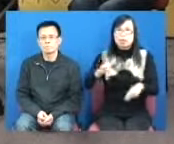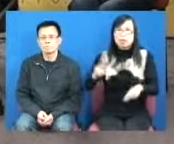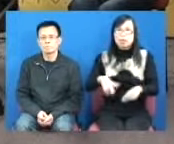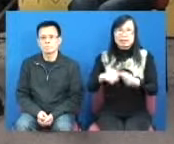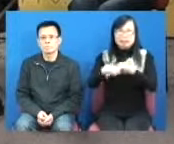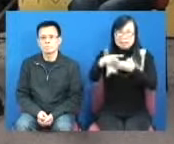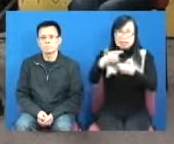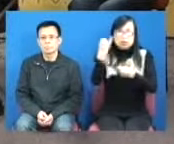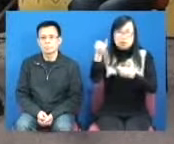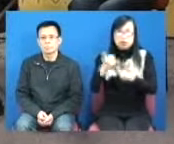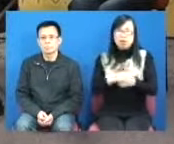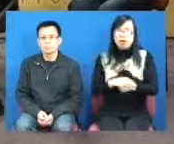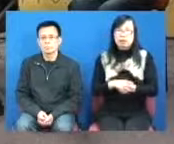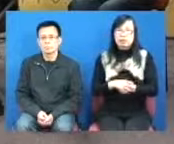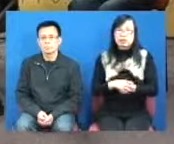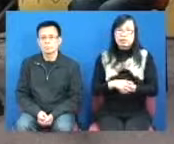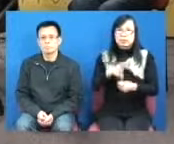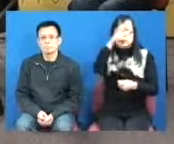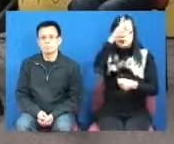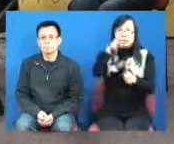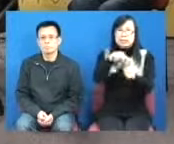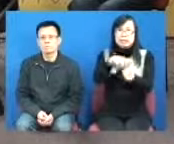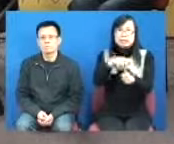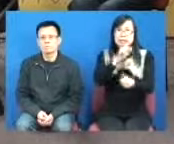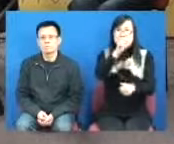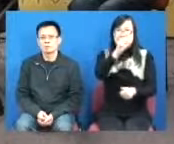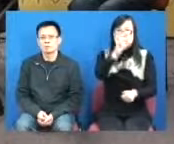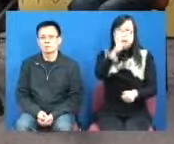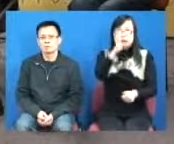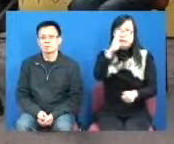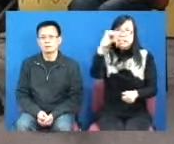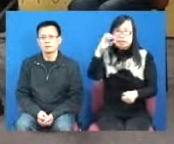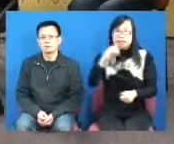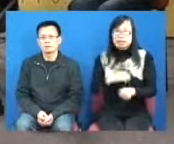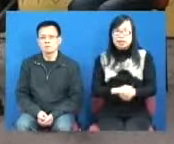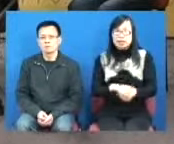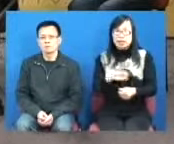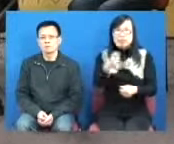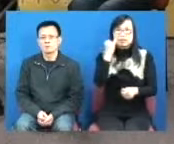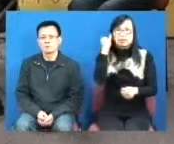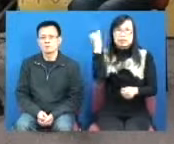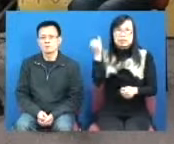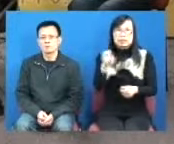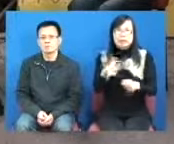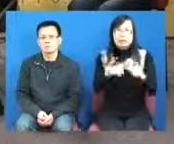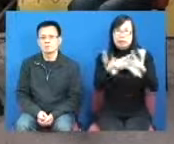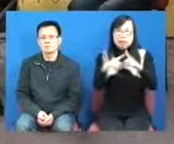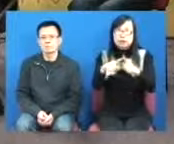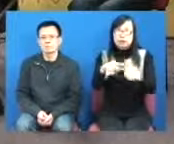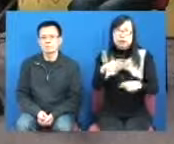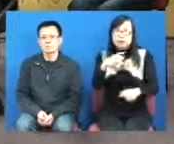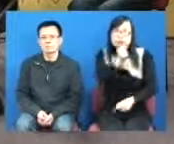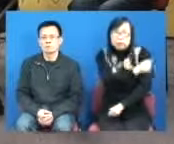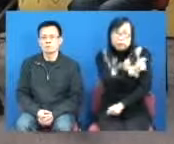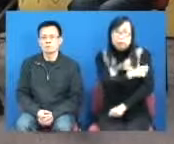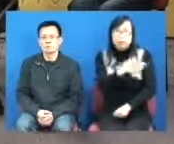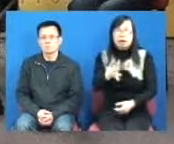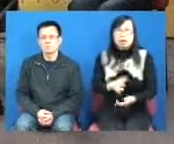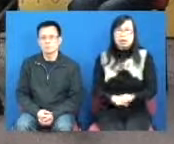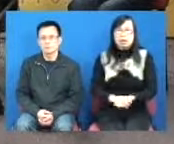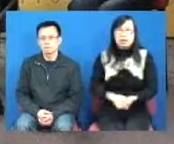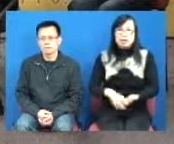已經錯到梨沙大譜這個政治ABC你有什麼理由不知道民間政府任何一個選舉經